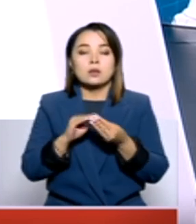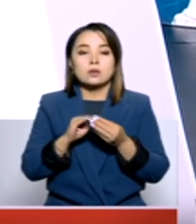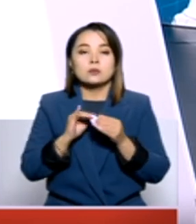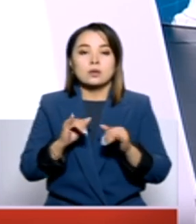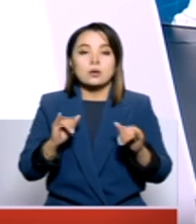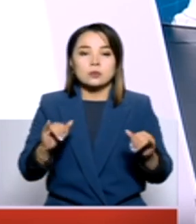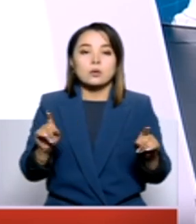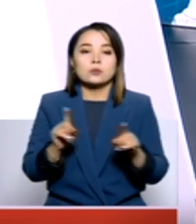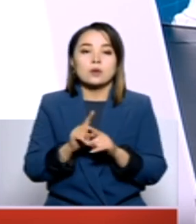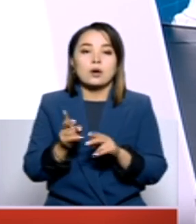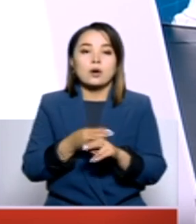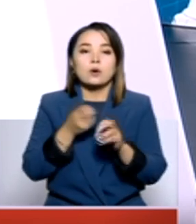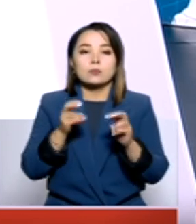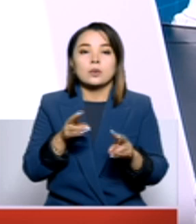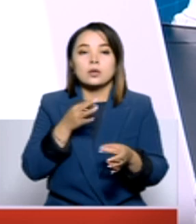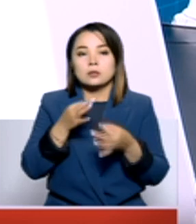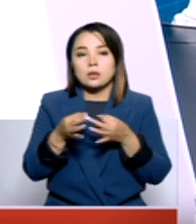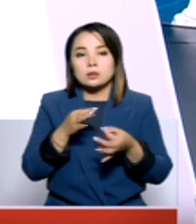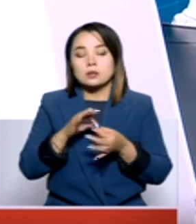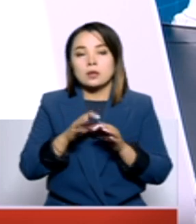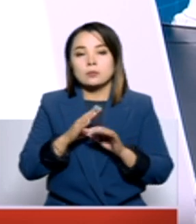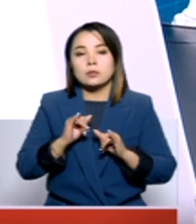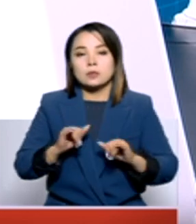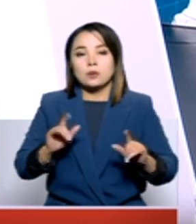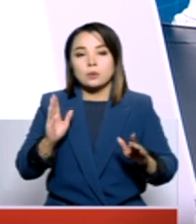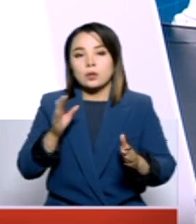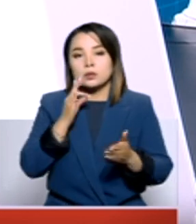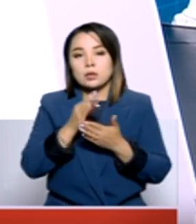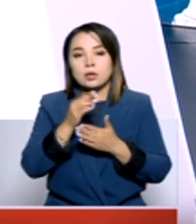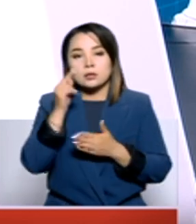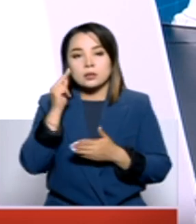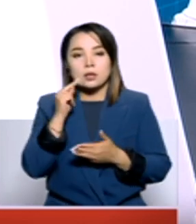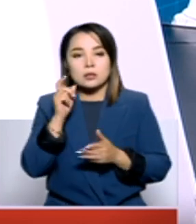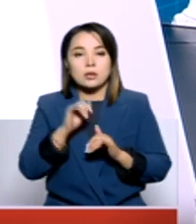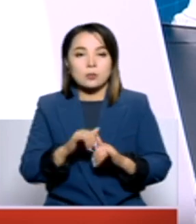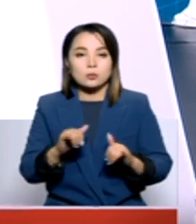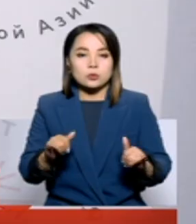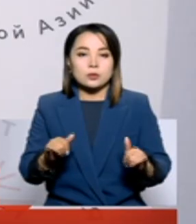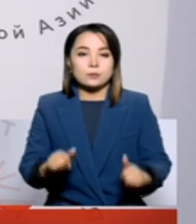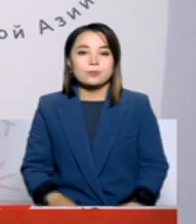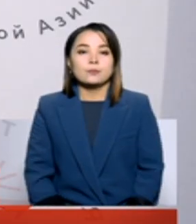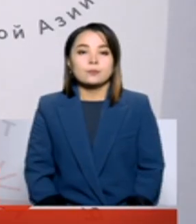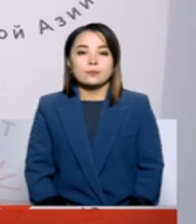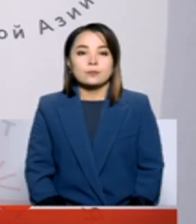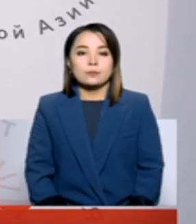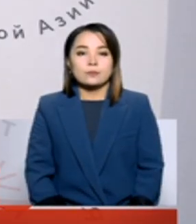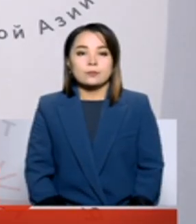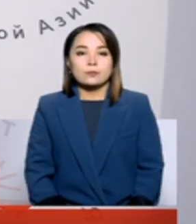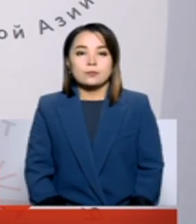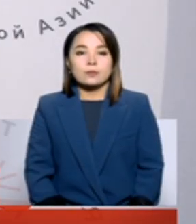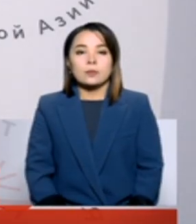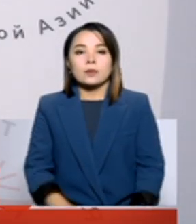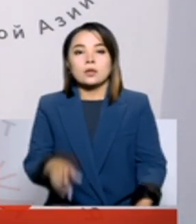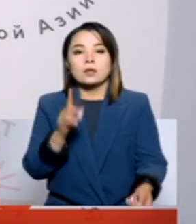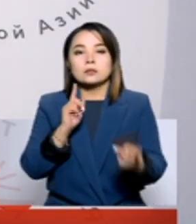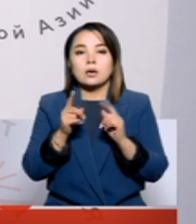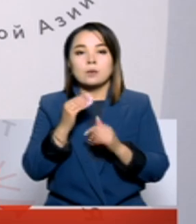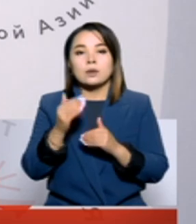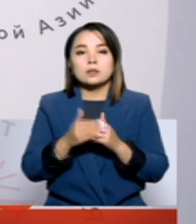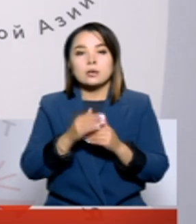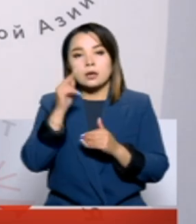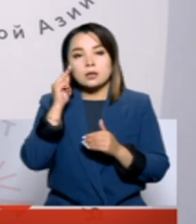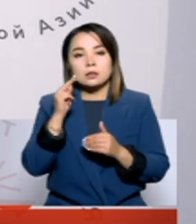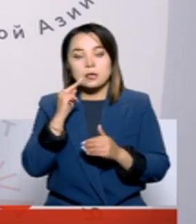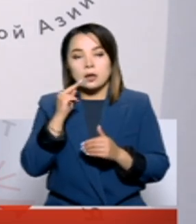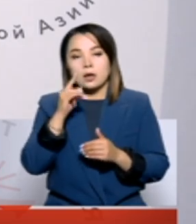даму және қауіпсіздікті негізге ала отырып дамиды дейді қытайтанушы. в своей программной статье. Саммит алдында Қазақстан мен